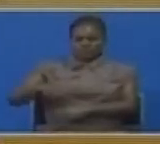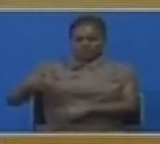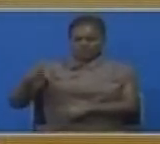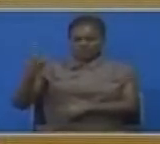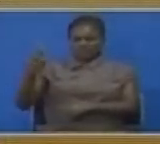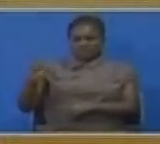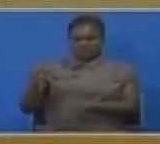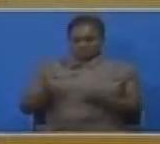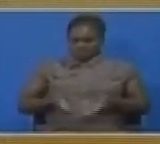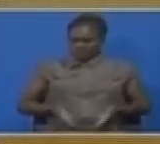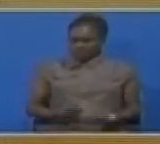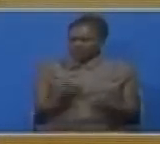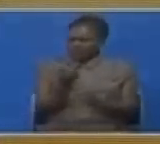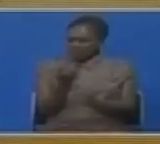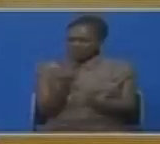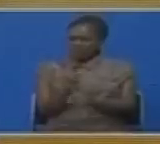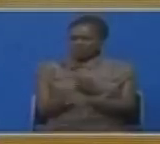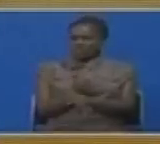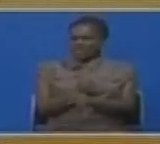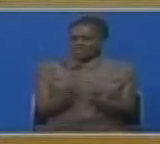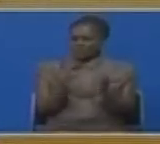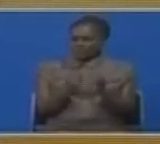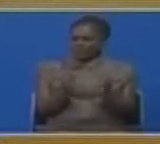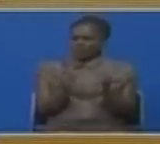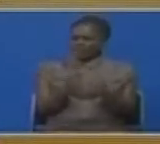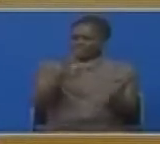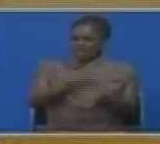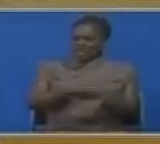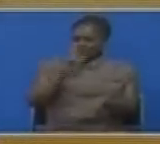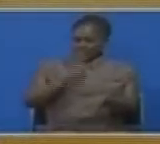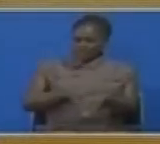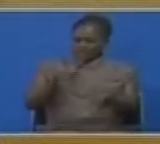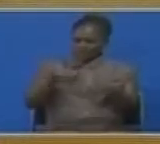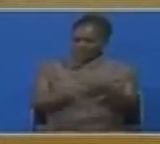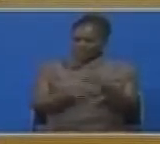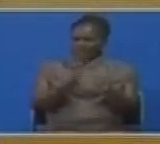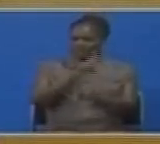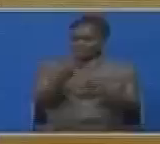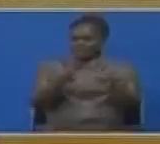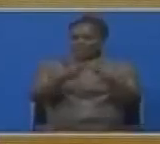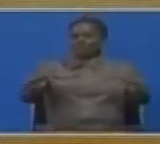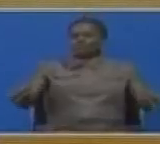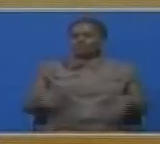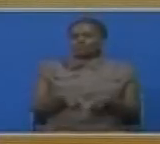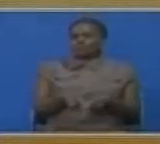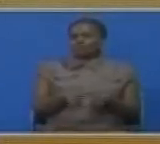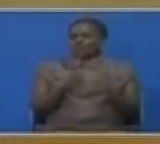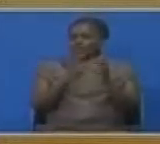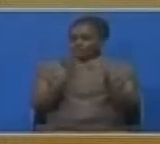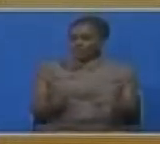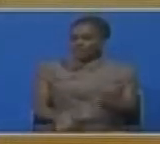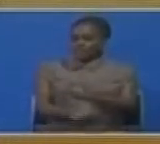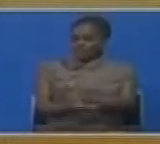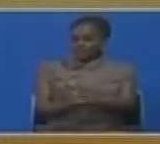Nzoia, amejifungua saa chache baada ya kupata maumivu ya uzazi alipokuwa kwenye chumba cha mtihani. Sycilia Wakesho anaarifu